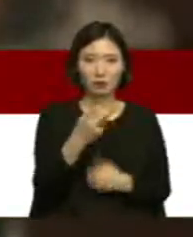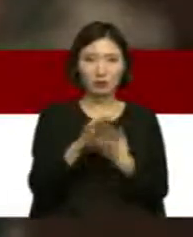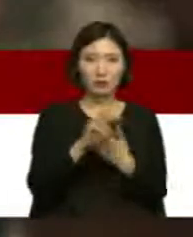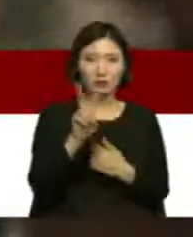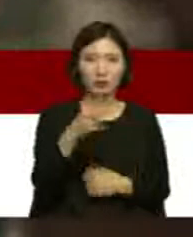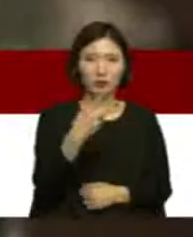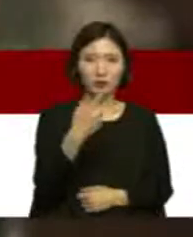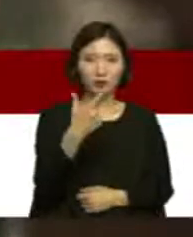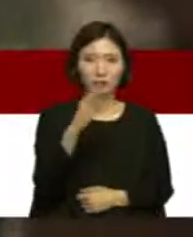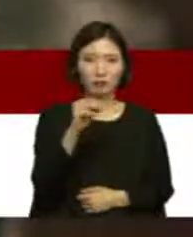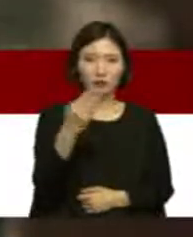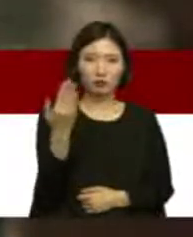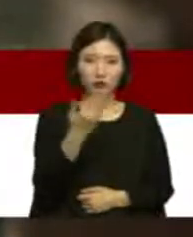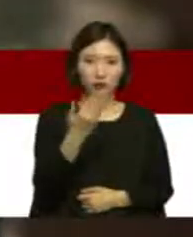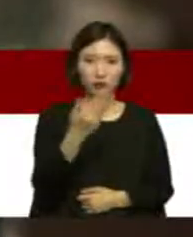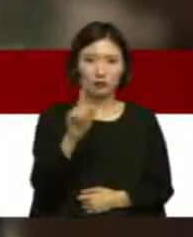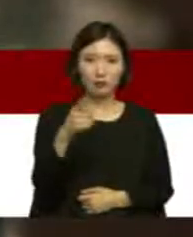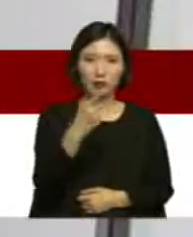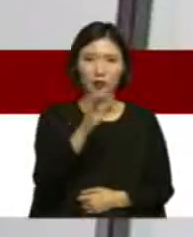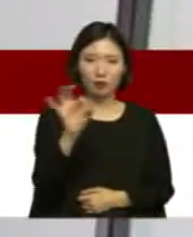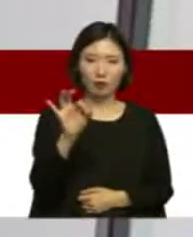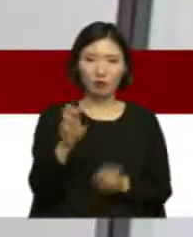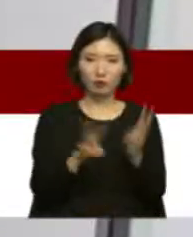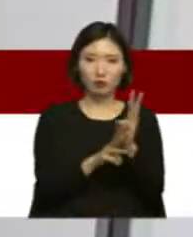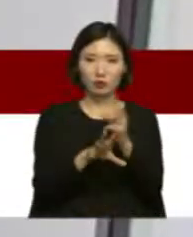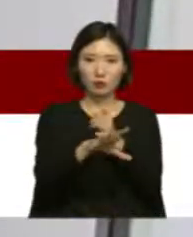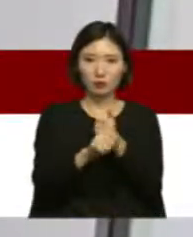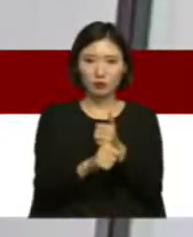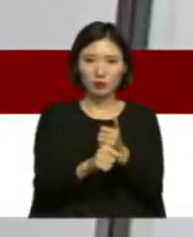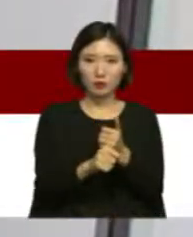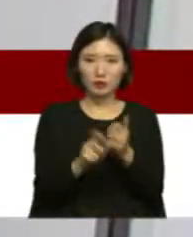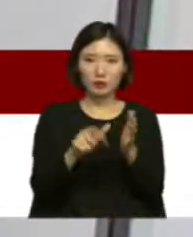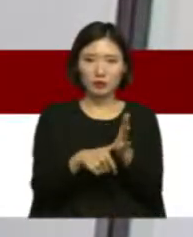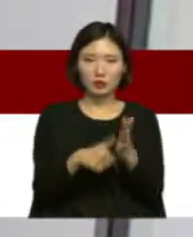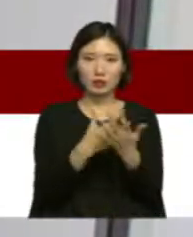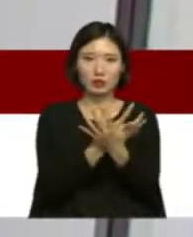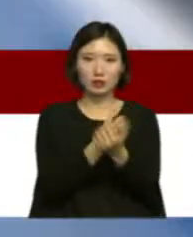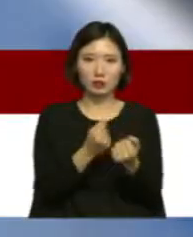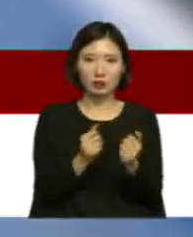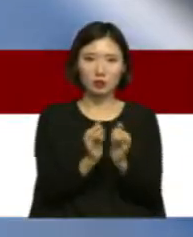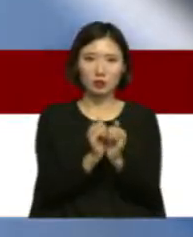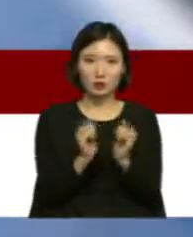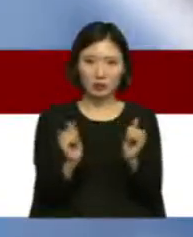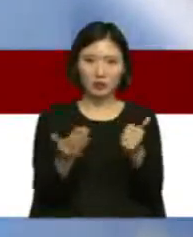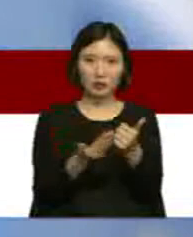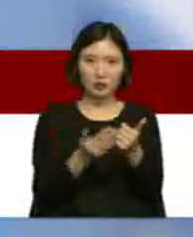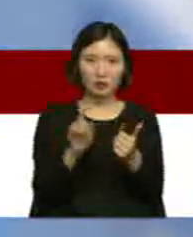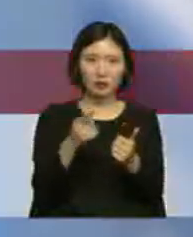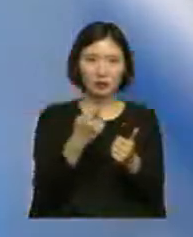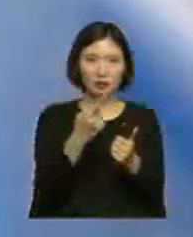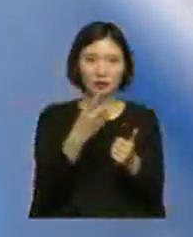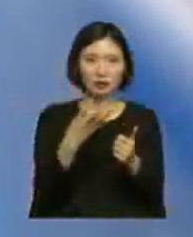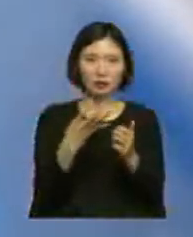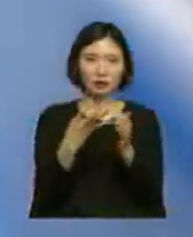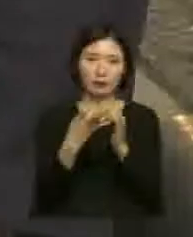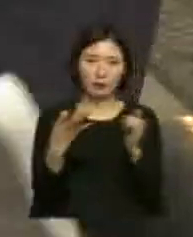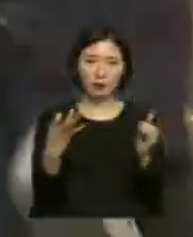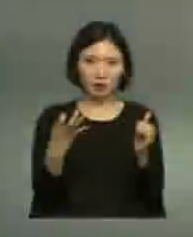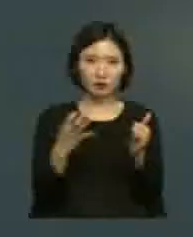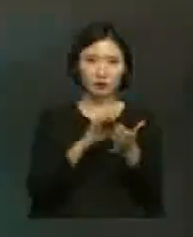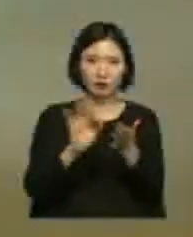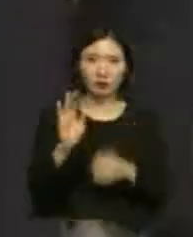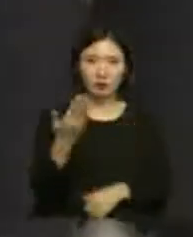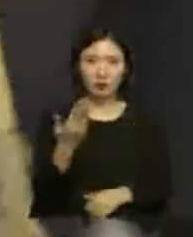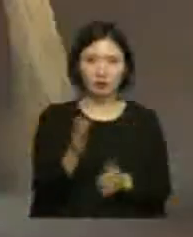200 69,100원 으로 중랑구 소속 기관 재 근로자 백열 4명에게 적용됩니다 중랑구의 생활임금